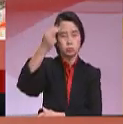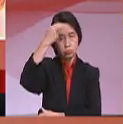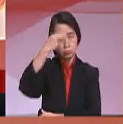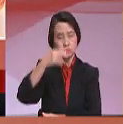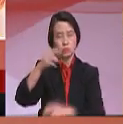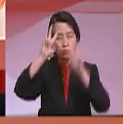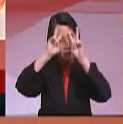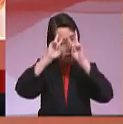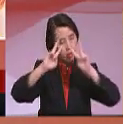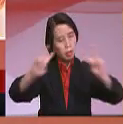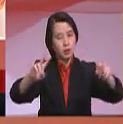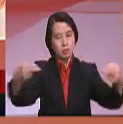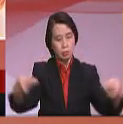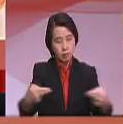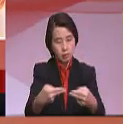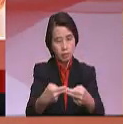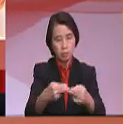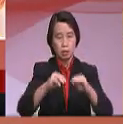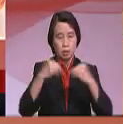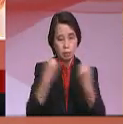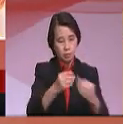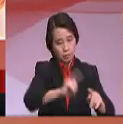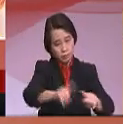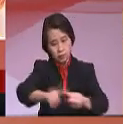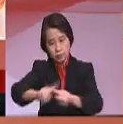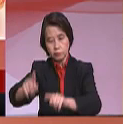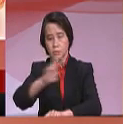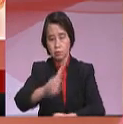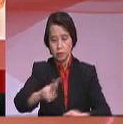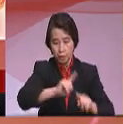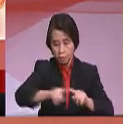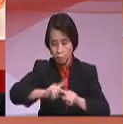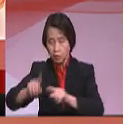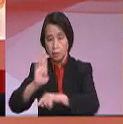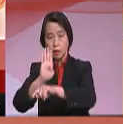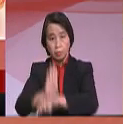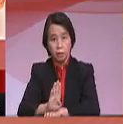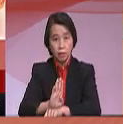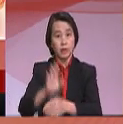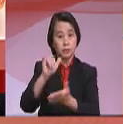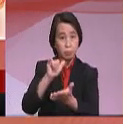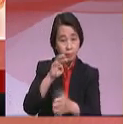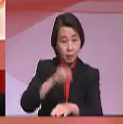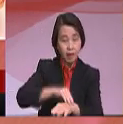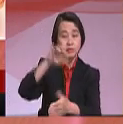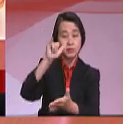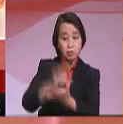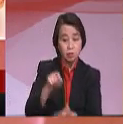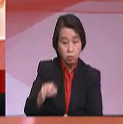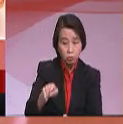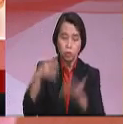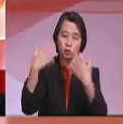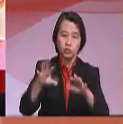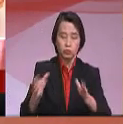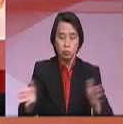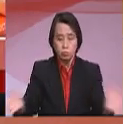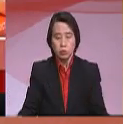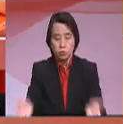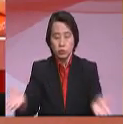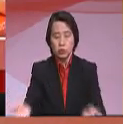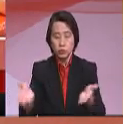baik antara masyarakat pelbagai agama dan budaya pada ketika itu telah mendorong